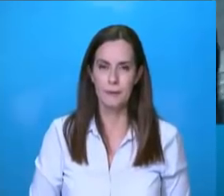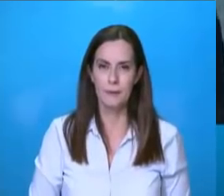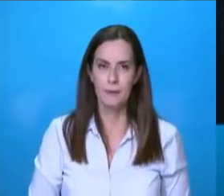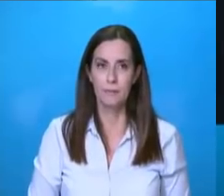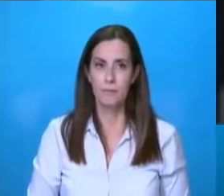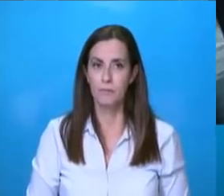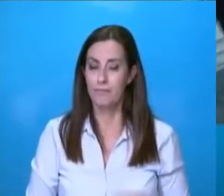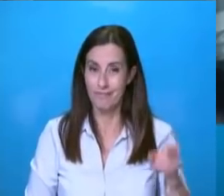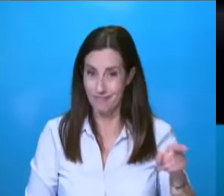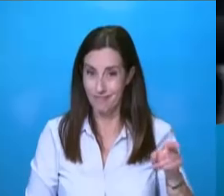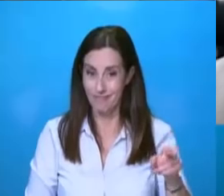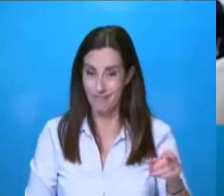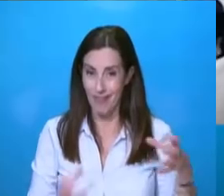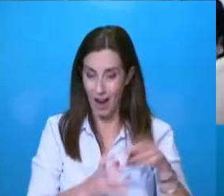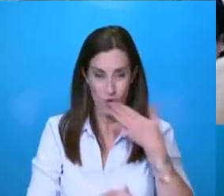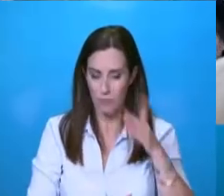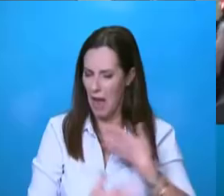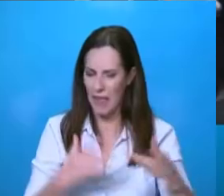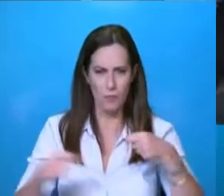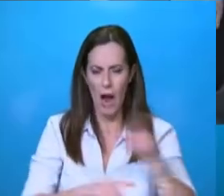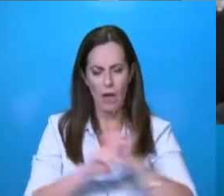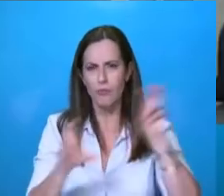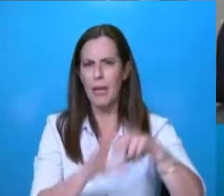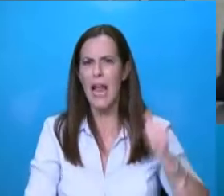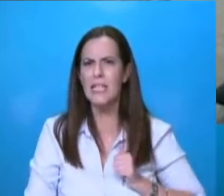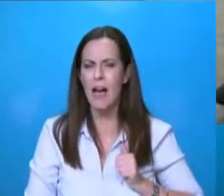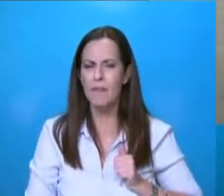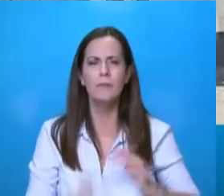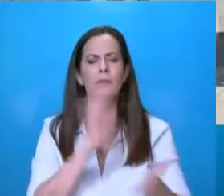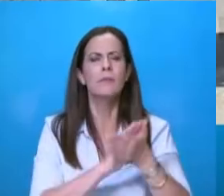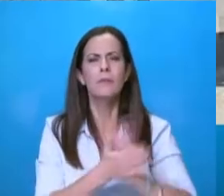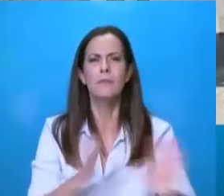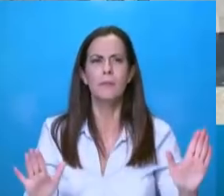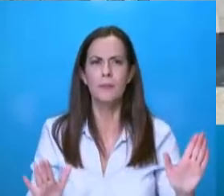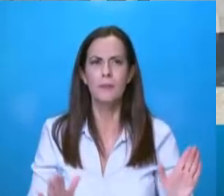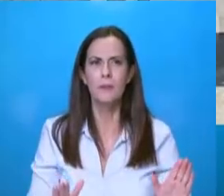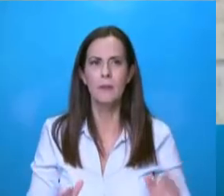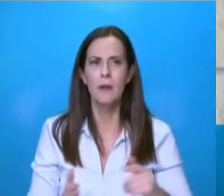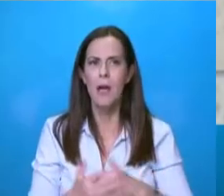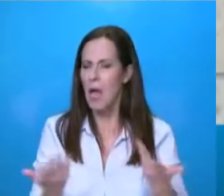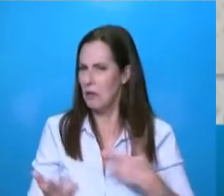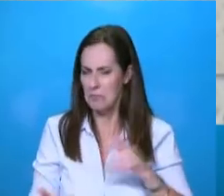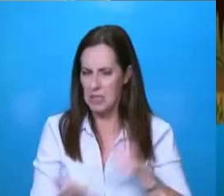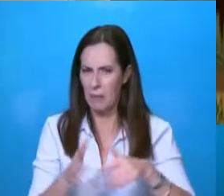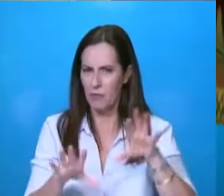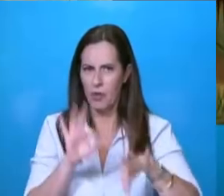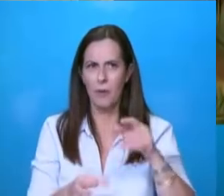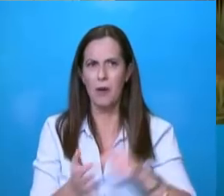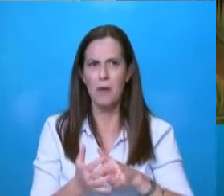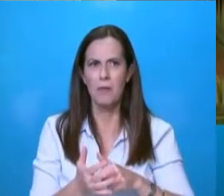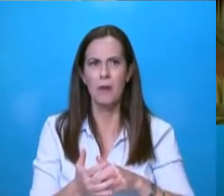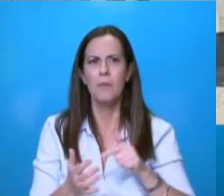שם אין פשרות בעניין הזה. אסור להתגייס לצבא, נקודה. עקרון אין לי סיבה להשתתף בבחירות, הסיבה היחידה זה כדי לקדם